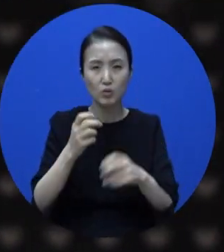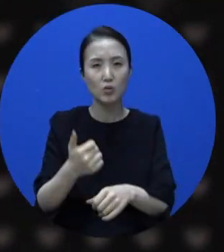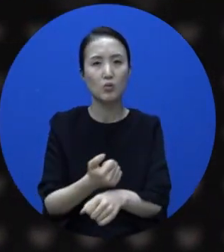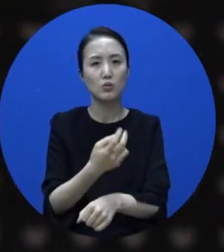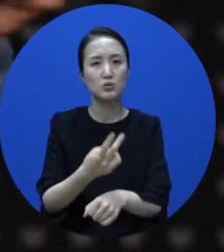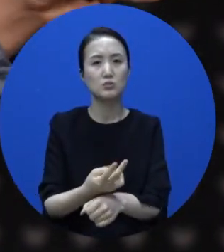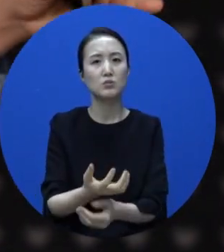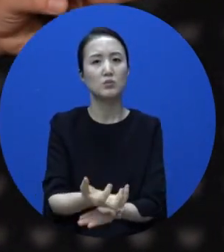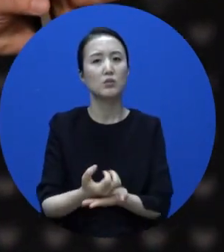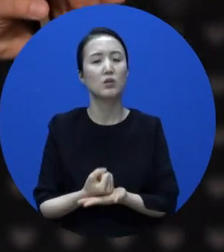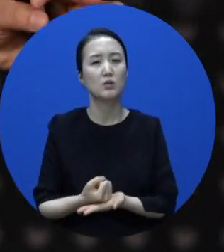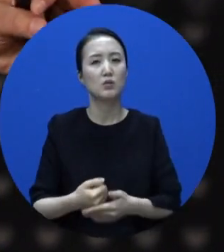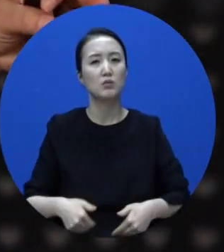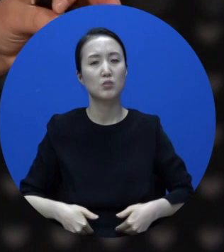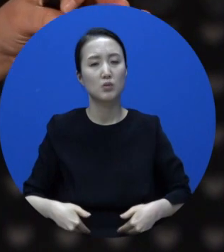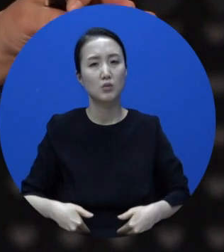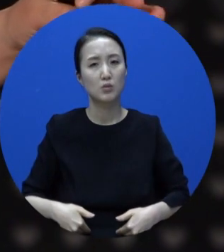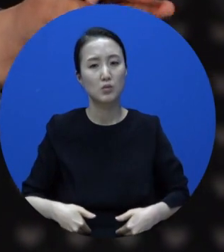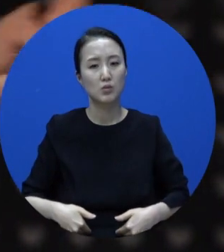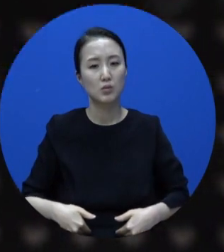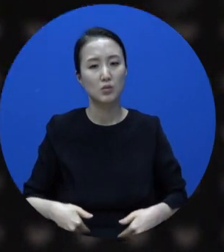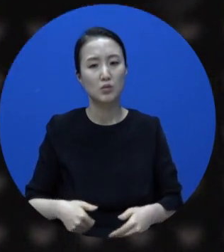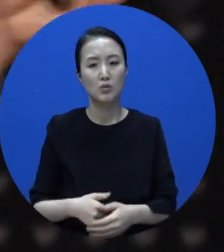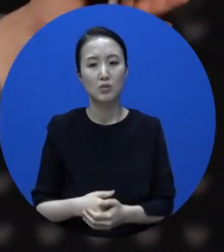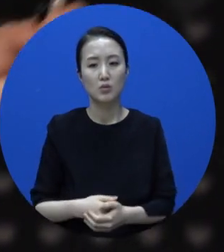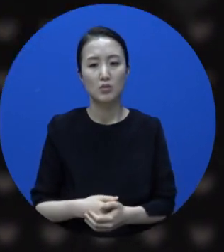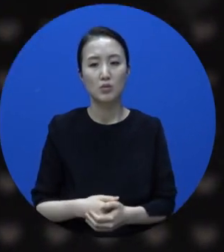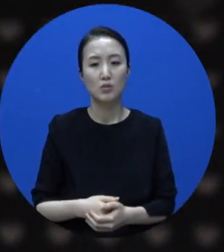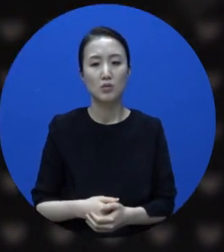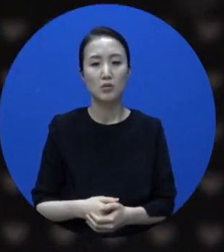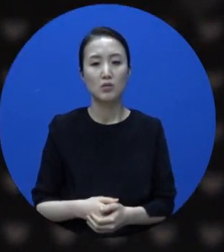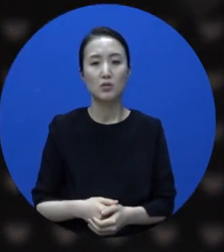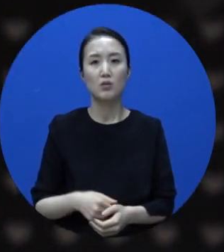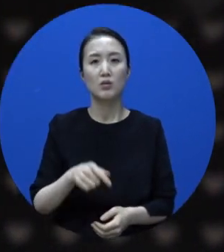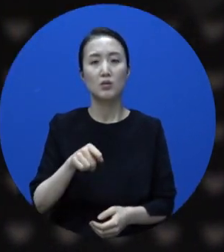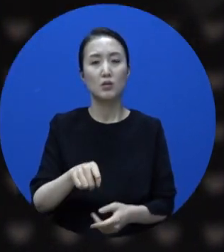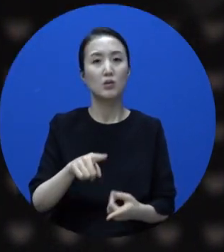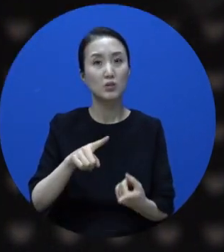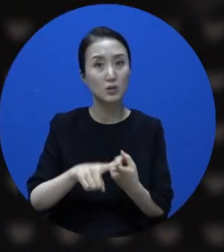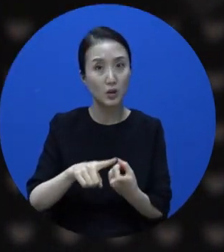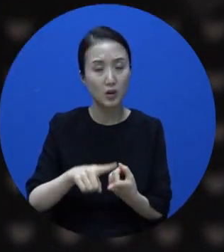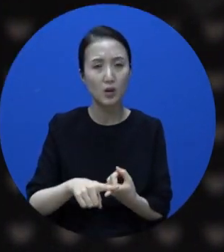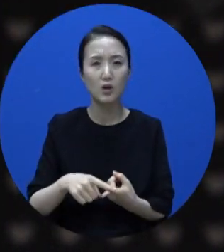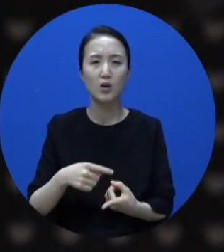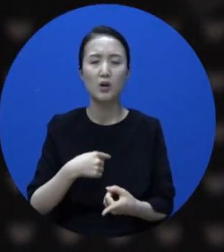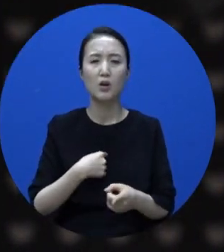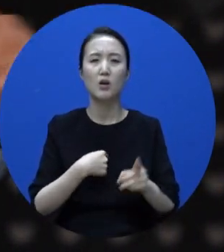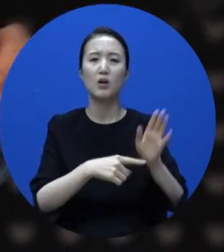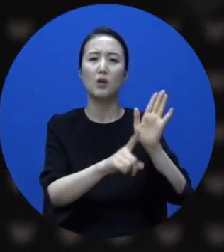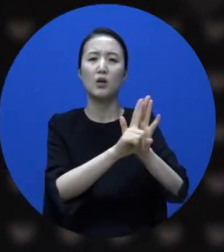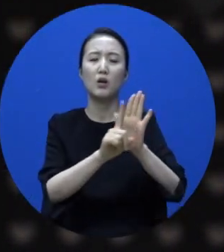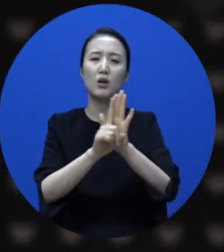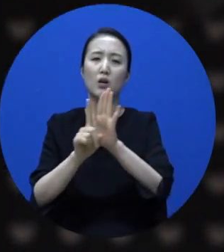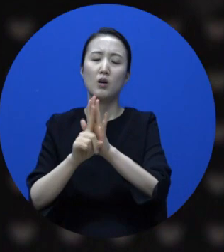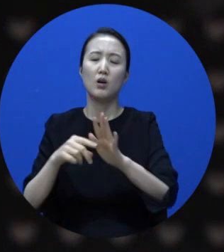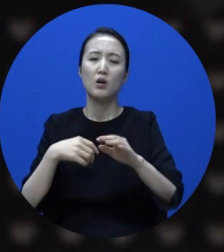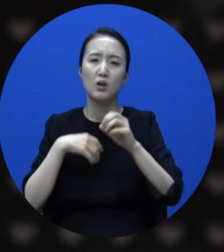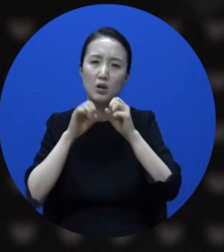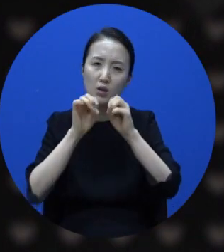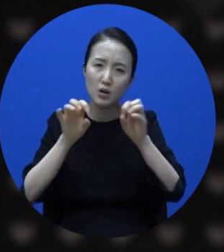아무 준비가 안 되어 있어요 제가 이 내용을 꼭 알리고 싶습니다 아무 준비가 안